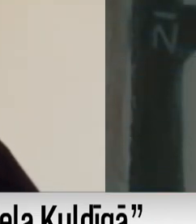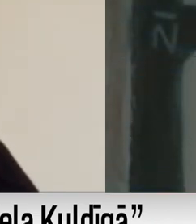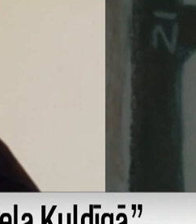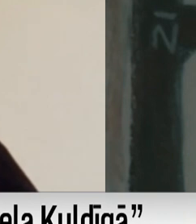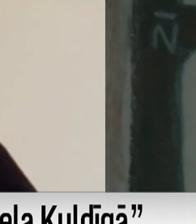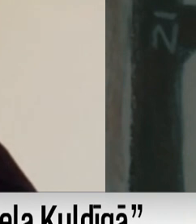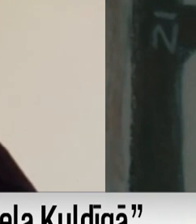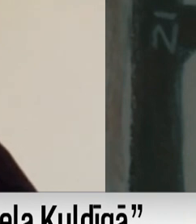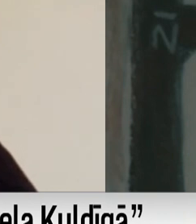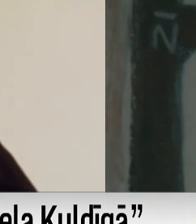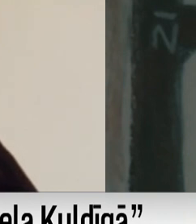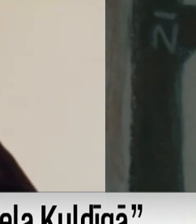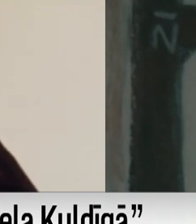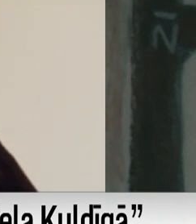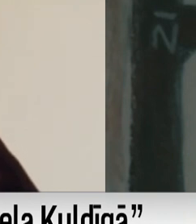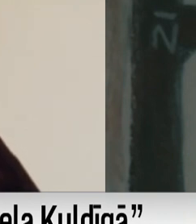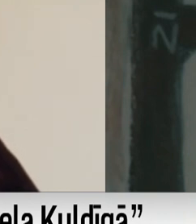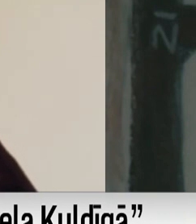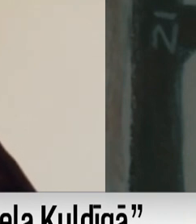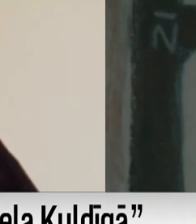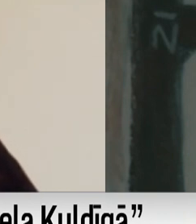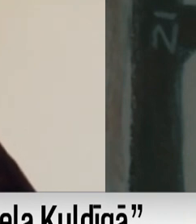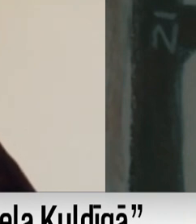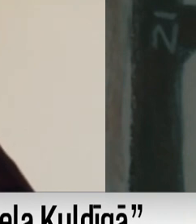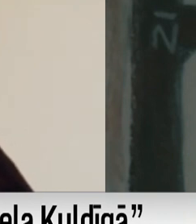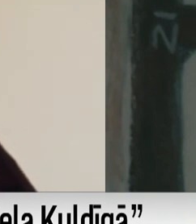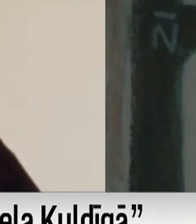gaistošu kā pie skarienu